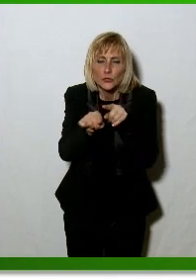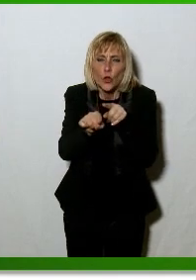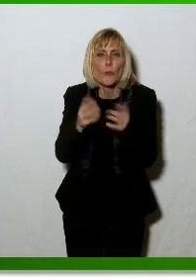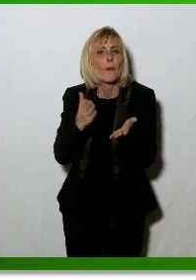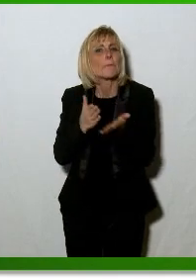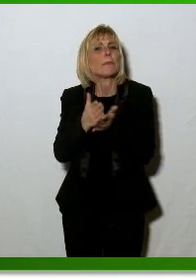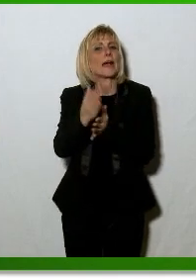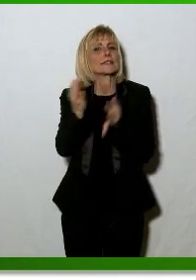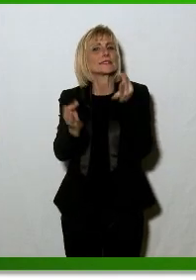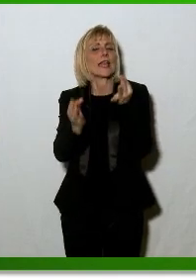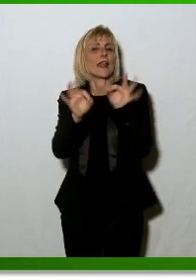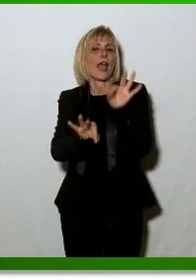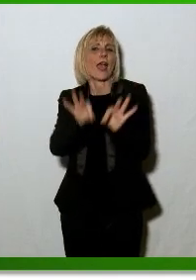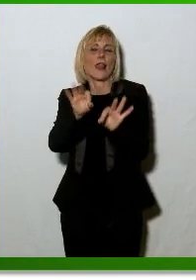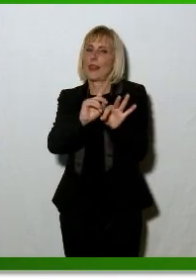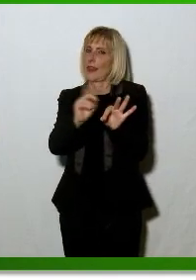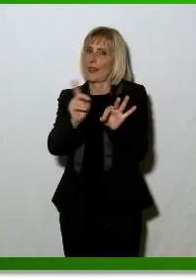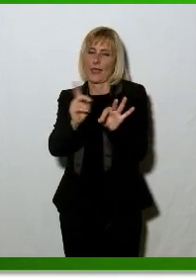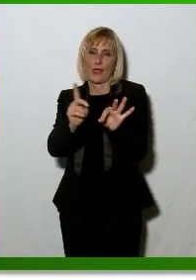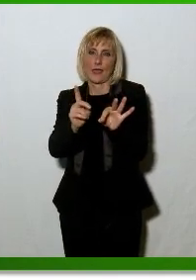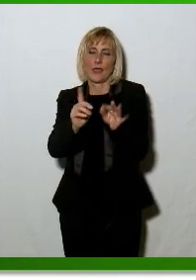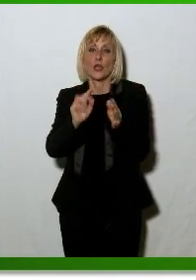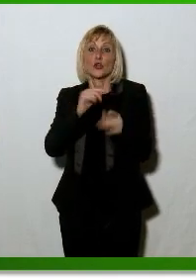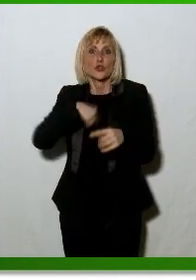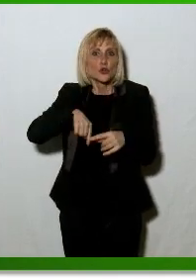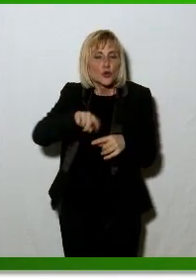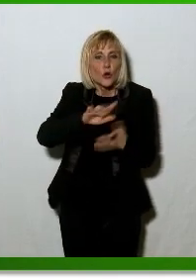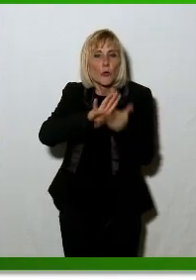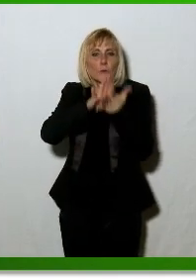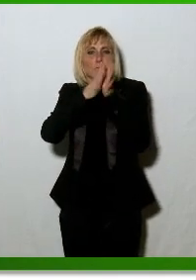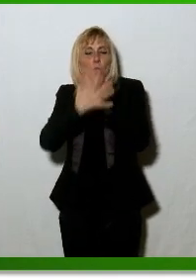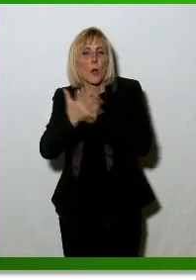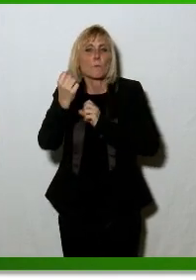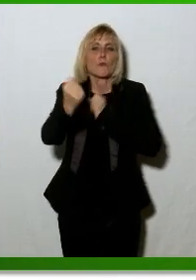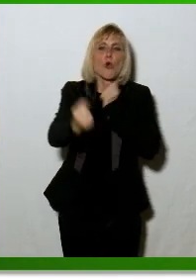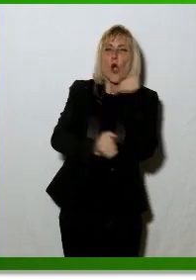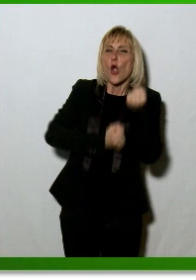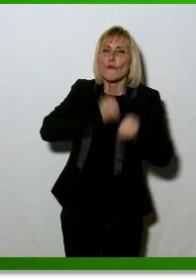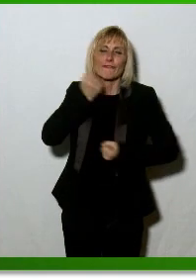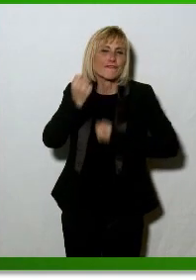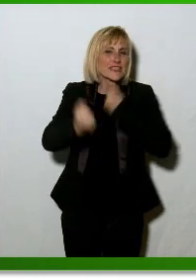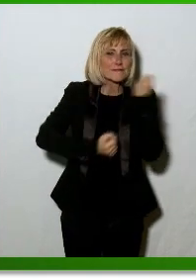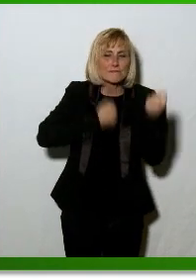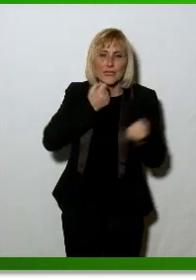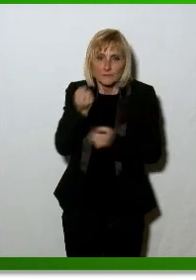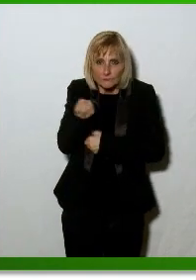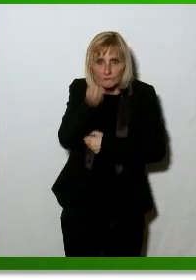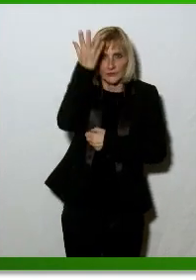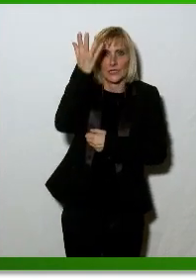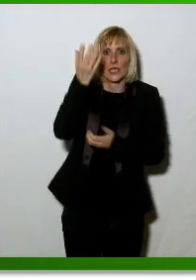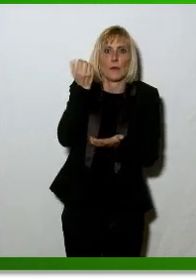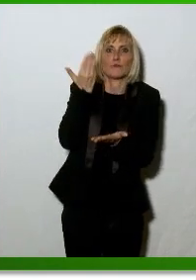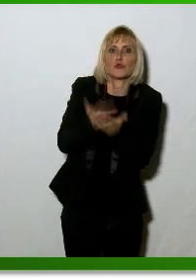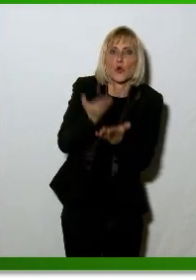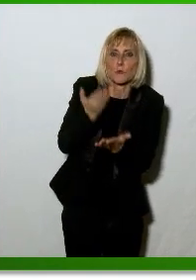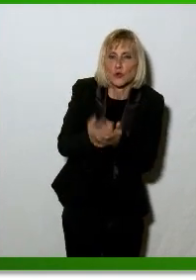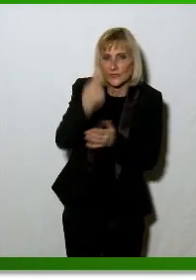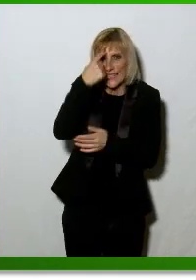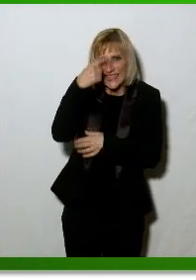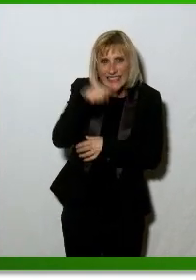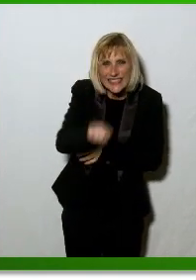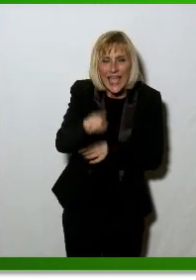servirebbe e non interesserebbe a nessuno ma siamo ATI un movimento che elabora proposte idee esigenze da